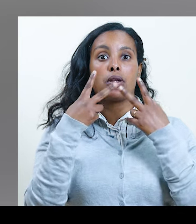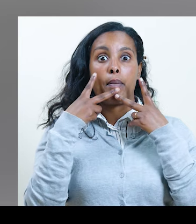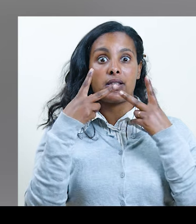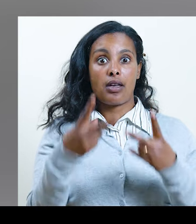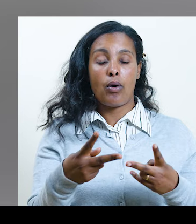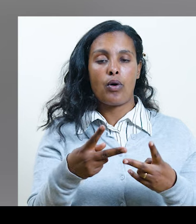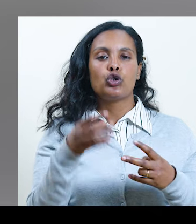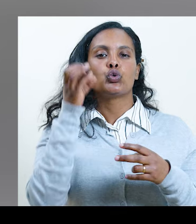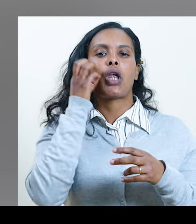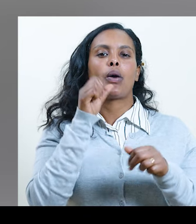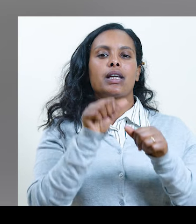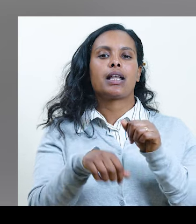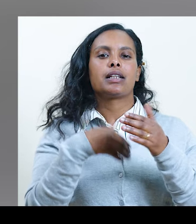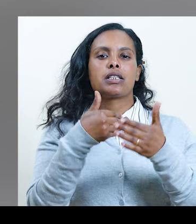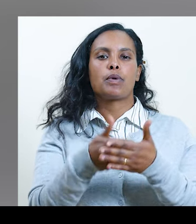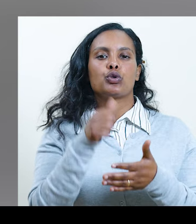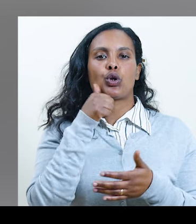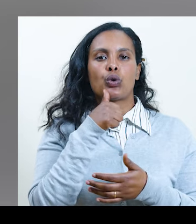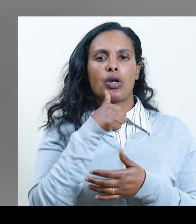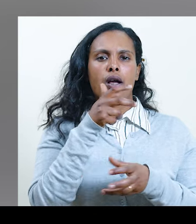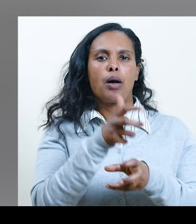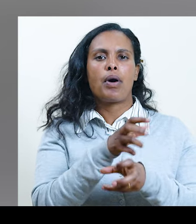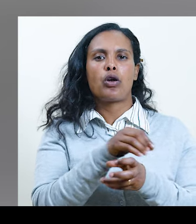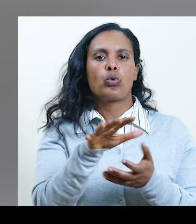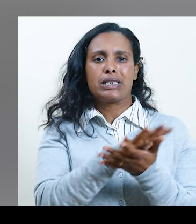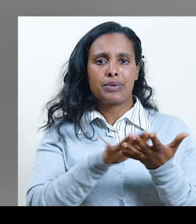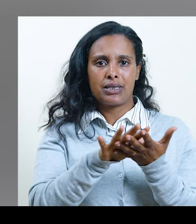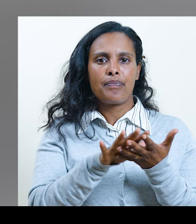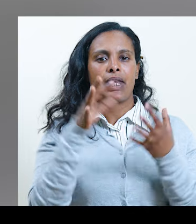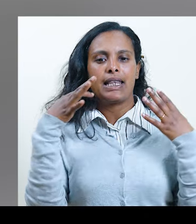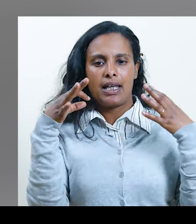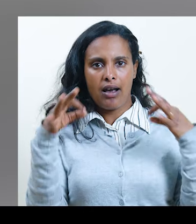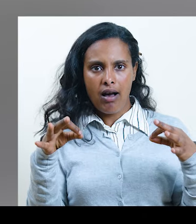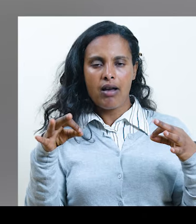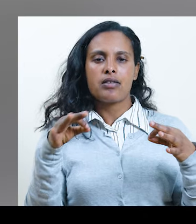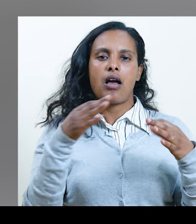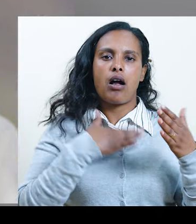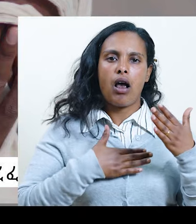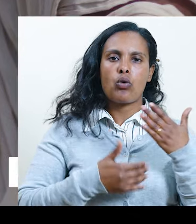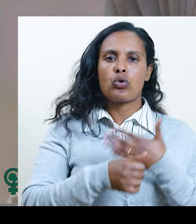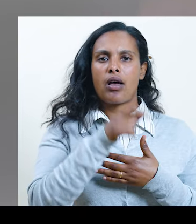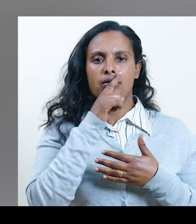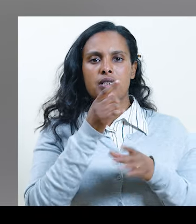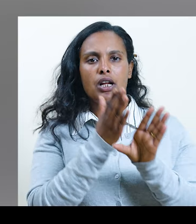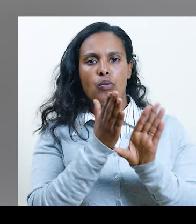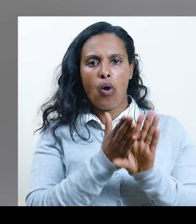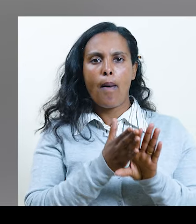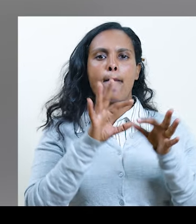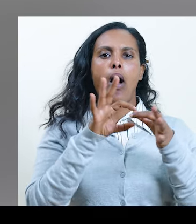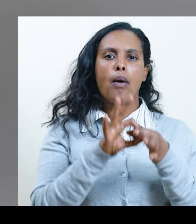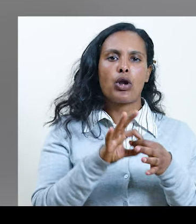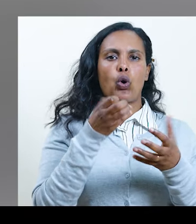ሪፖርት እንደሚያሳየው ጾታዊ ጥቃት የደረሰባቸው ሴቶች ከባድና ውስብስብ የጤና፣ የአካል ጉዳት፣ ስነ